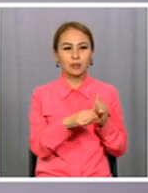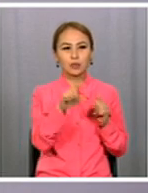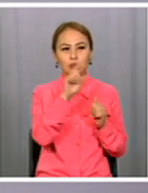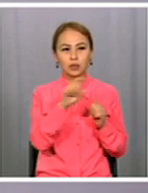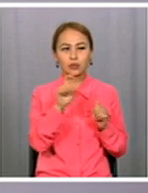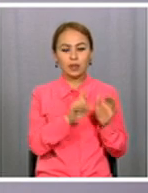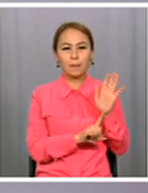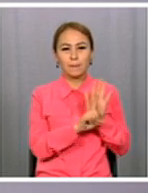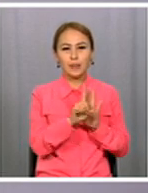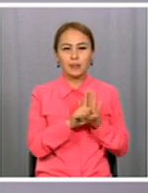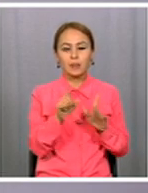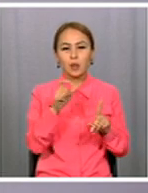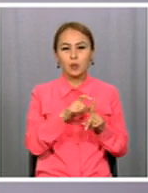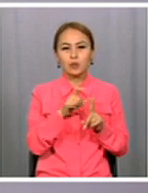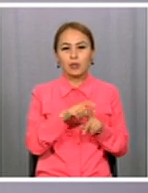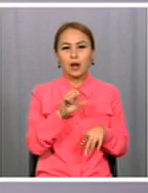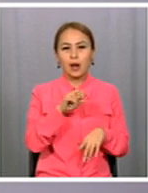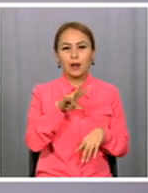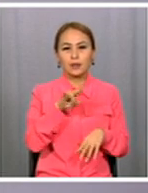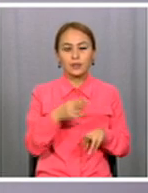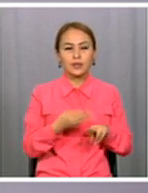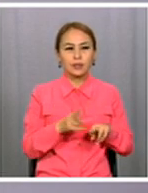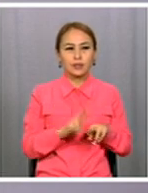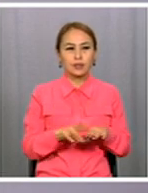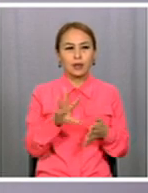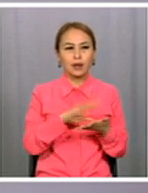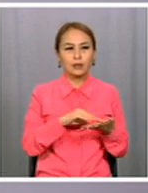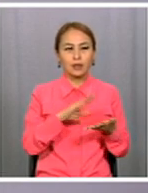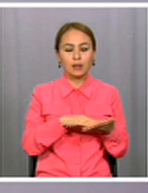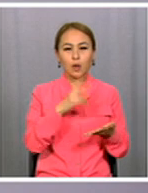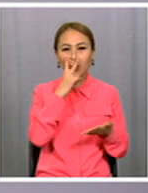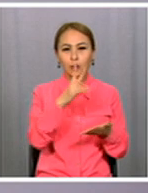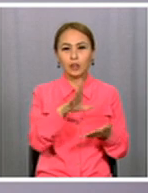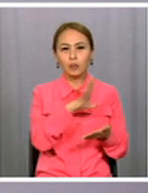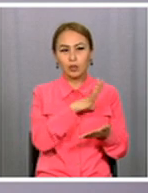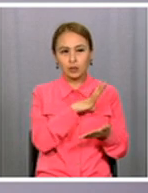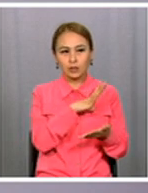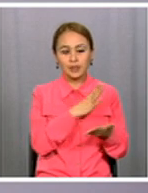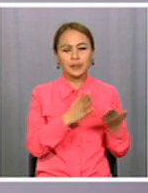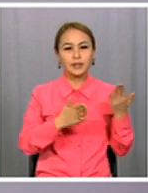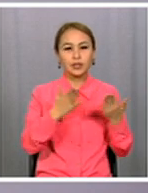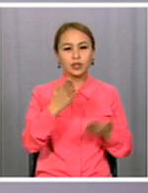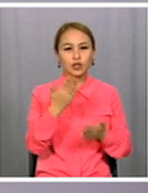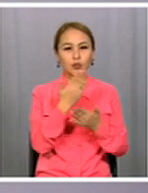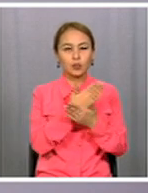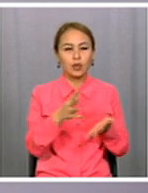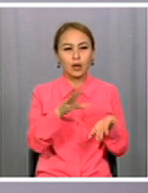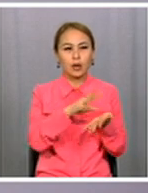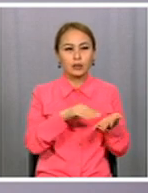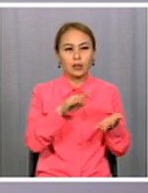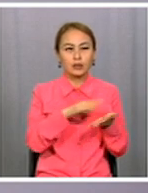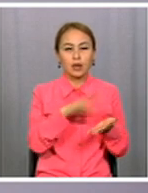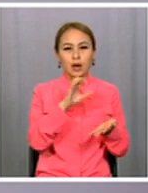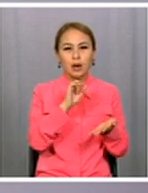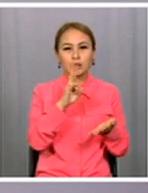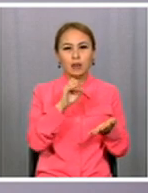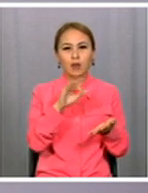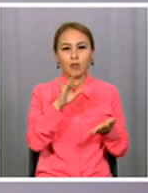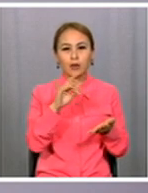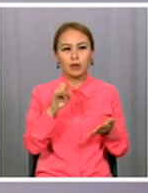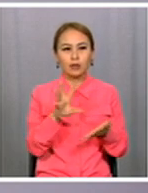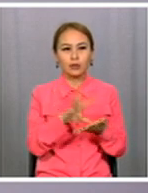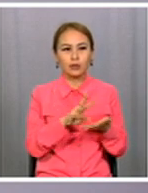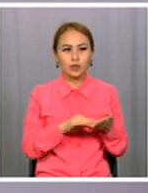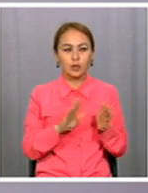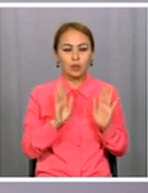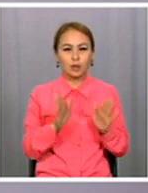бастапқы сөзінің алып деген сөзден қайталанғандығын көрген боларсыздар. Ендеше бұл қайталаудың анафоралық үлгісі болады.